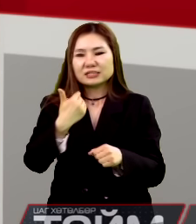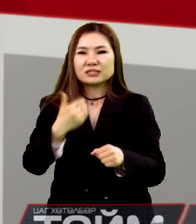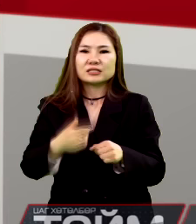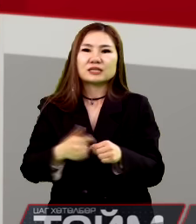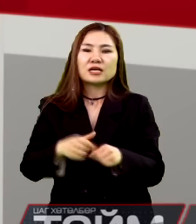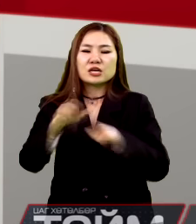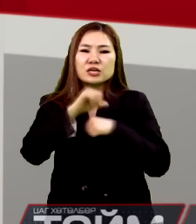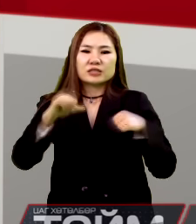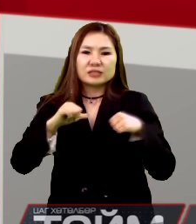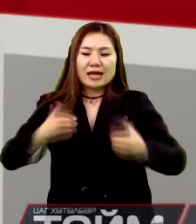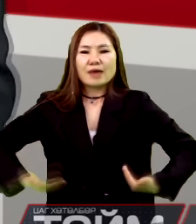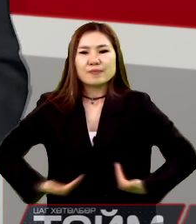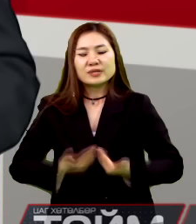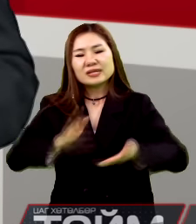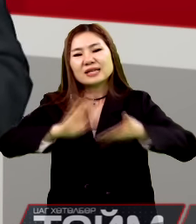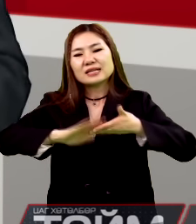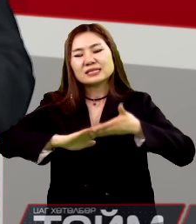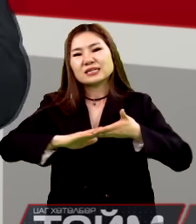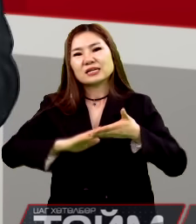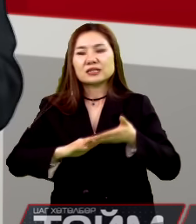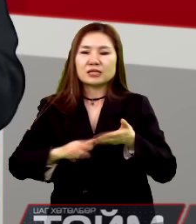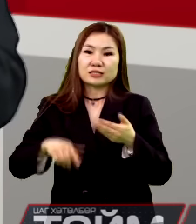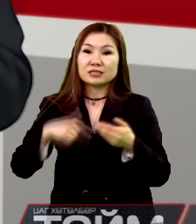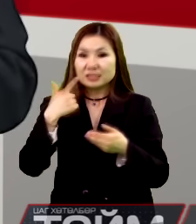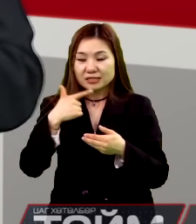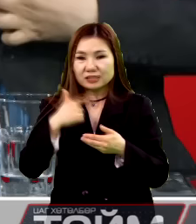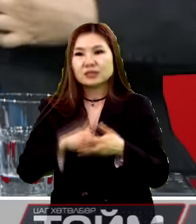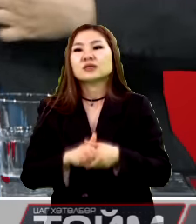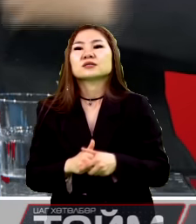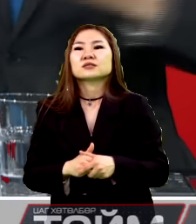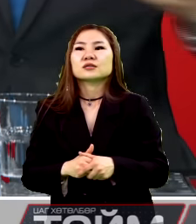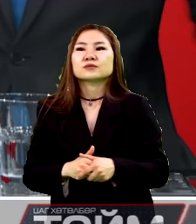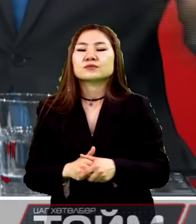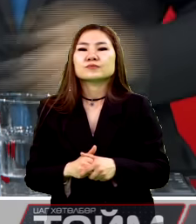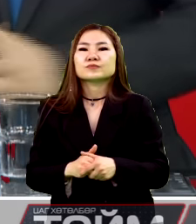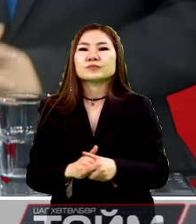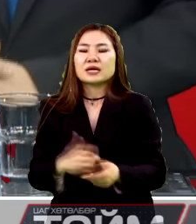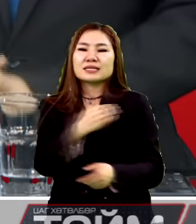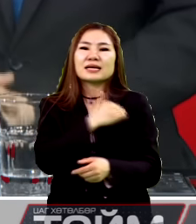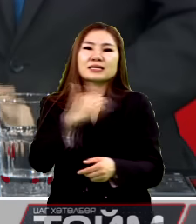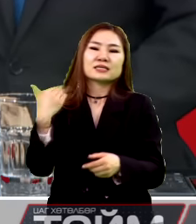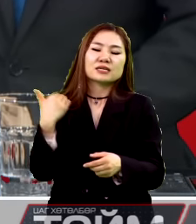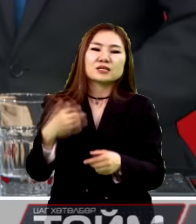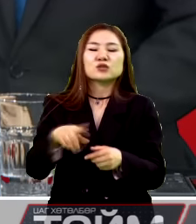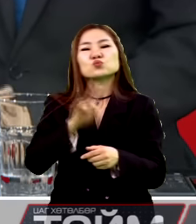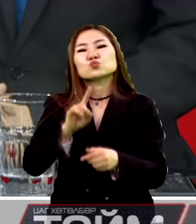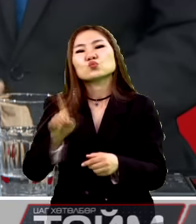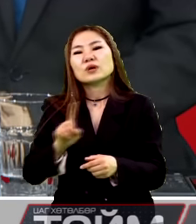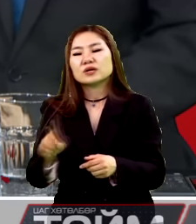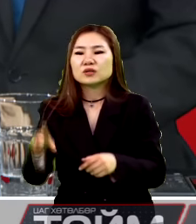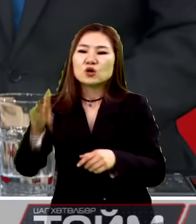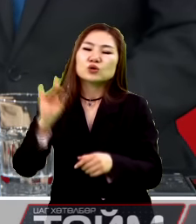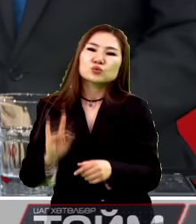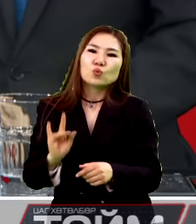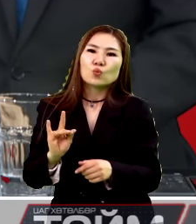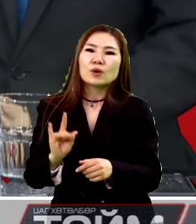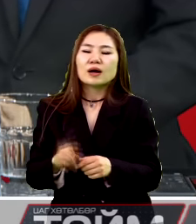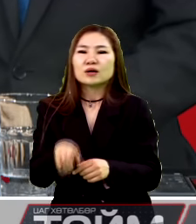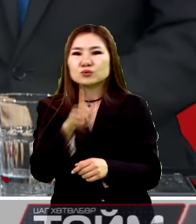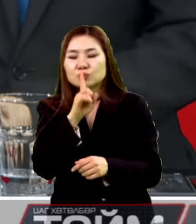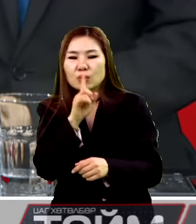нь бол шаарддаг тийм ээ. Аа биддэрт бас нэг юм ойлголт өгдөө шүү дээ. Дарга гэхэл нэг юм 4 хааны дунд одоо ингээд сууж идэг тийм ээ.